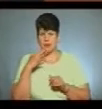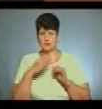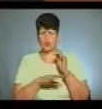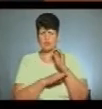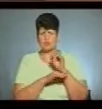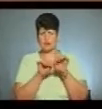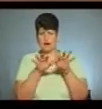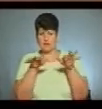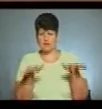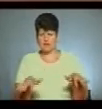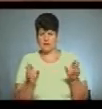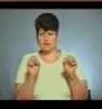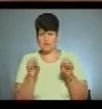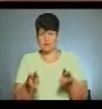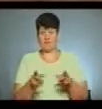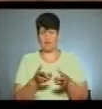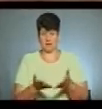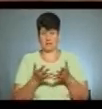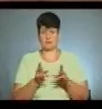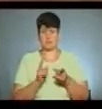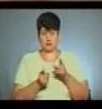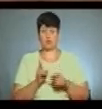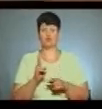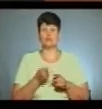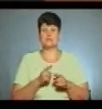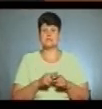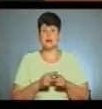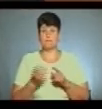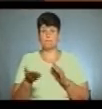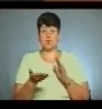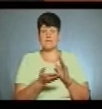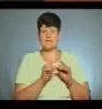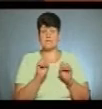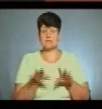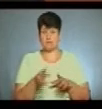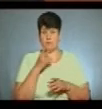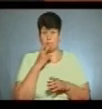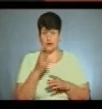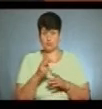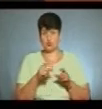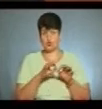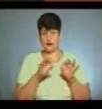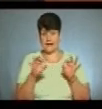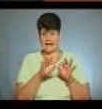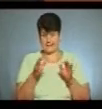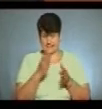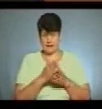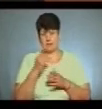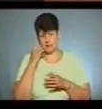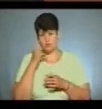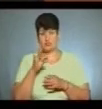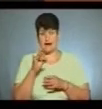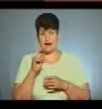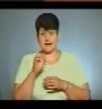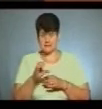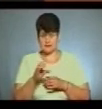обрізки дерев. Виясняємо дійсно, хто це дерево порізав, бачачи, що є висоководна лінія, ми думаємо, що це РЕС. І